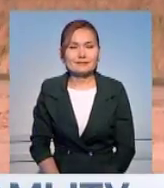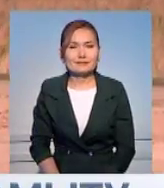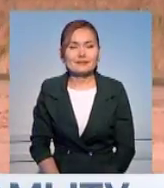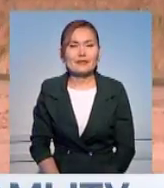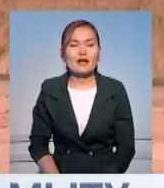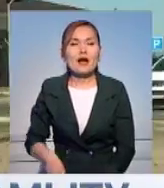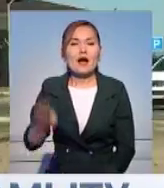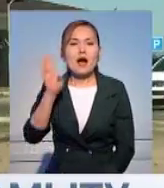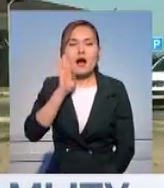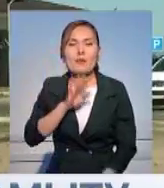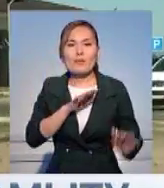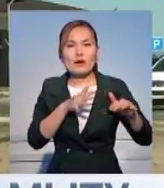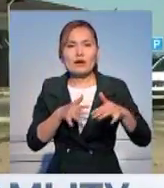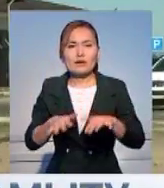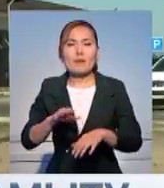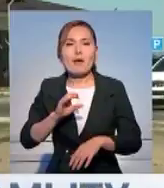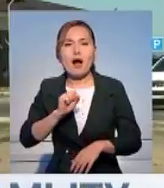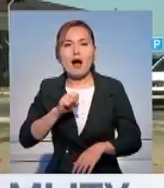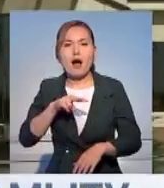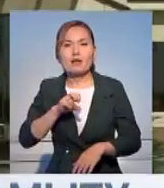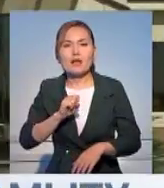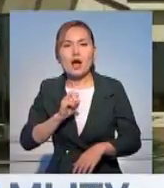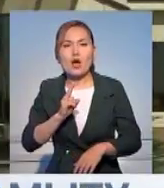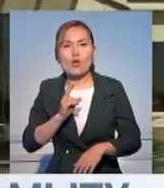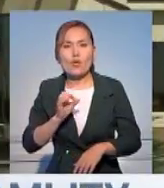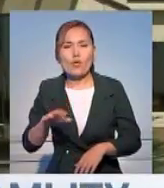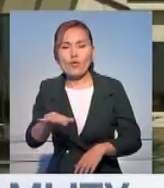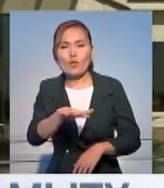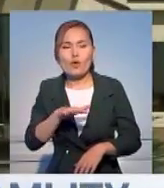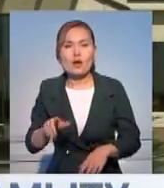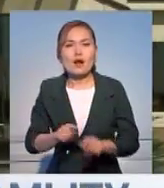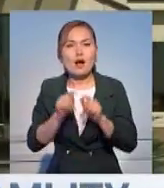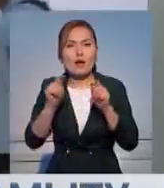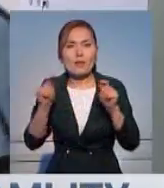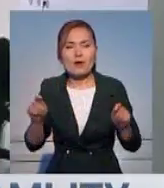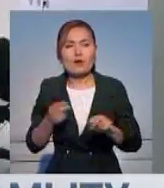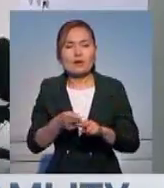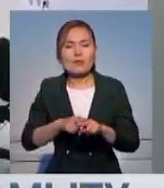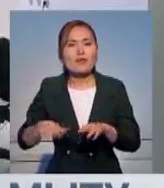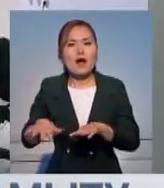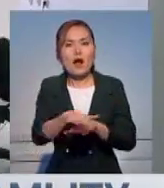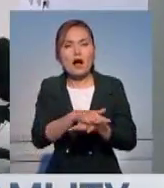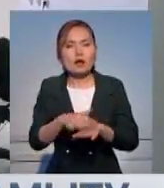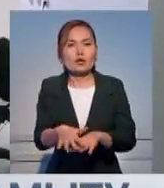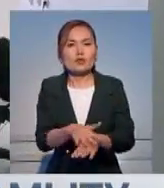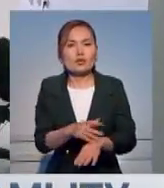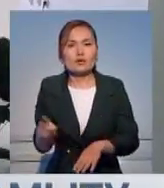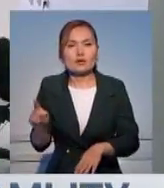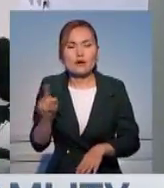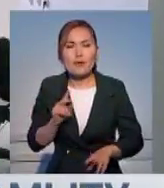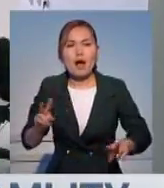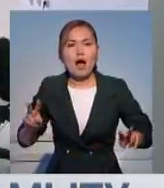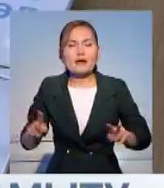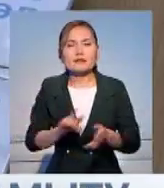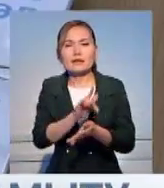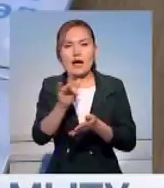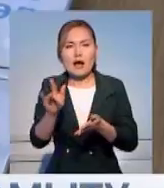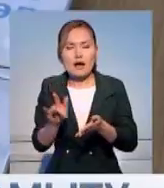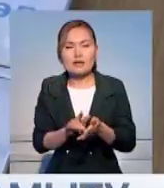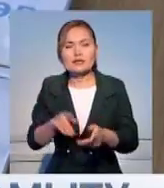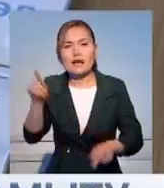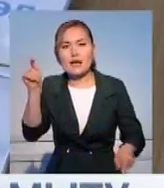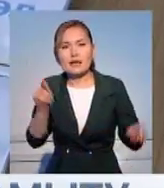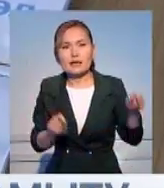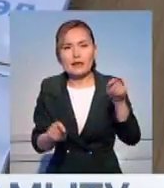Айдынды Алакөлдің жағасындағы бұл жаңа стратегиялық нысанның ашылуын жергілікті халық көптен күтті. Елорда тұрғындары мен саяхатшылар бұрын